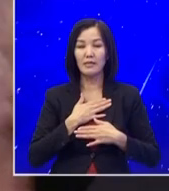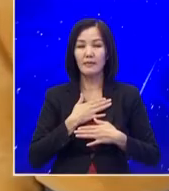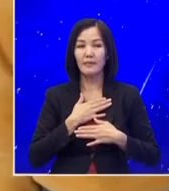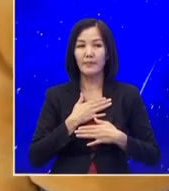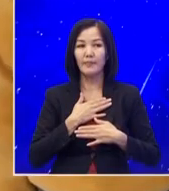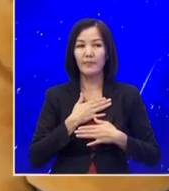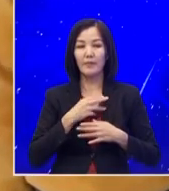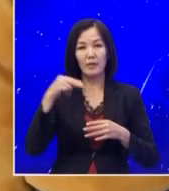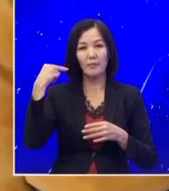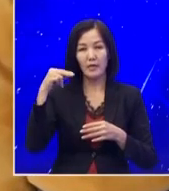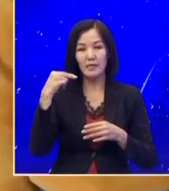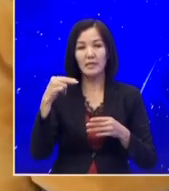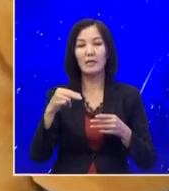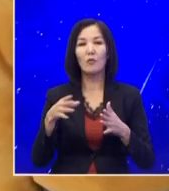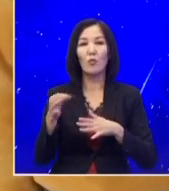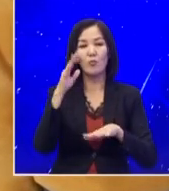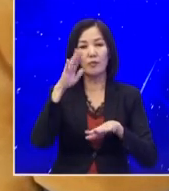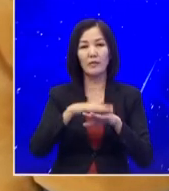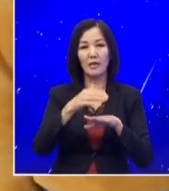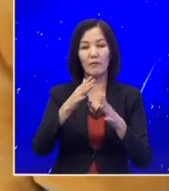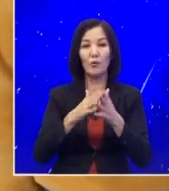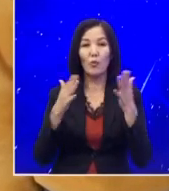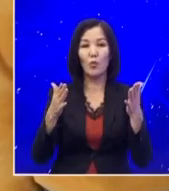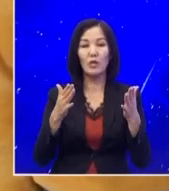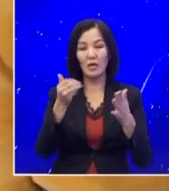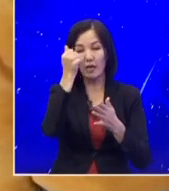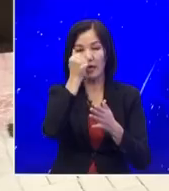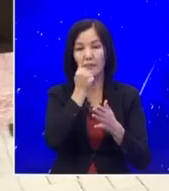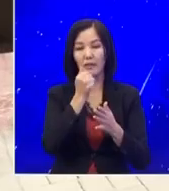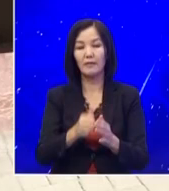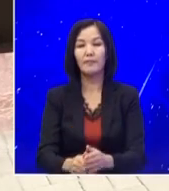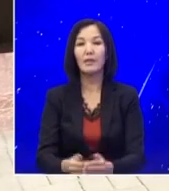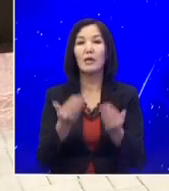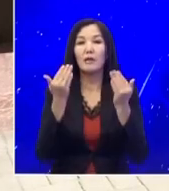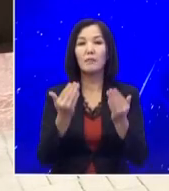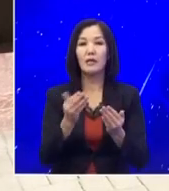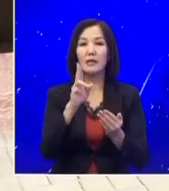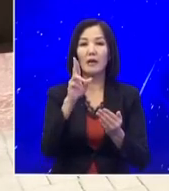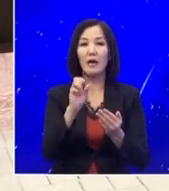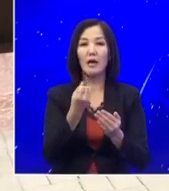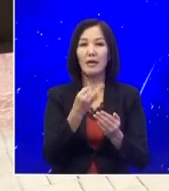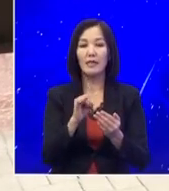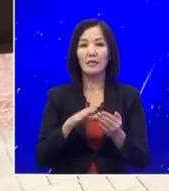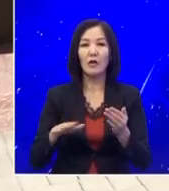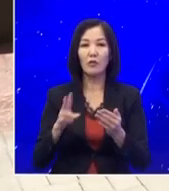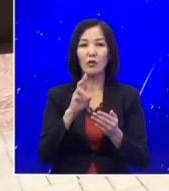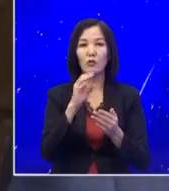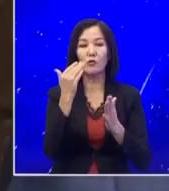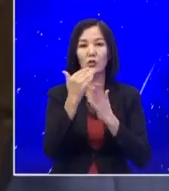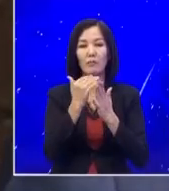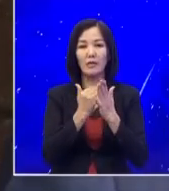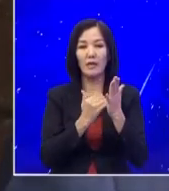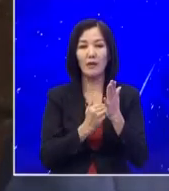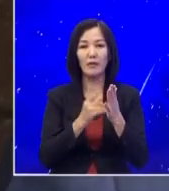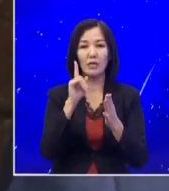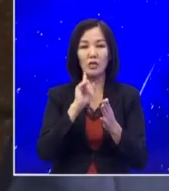дейміз. Президентімізге, облыс әкімімізге өте көп рахмет айтамыз. Биыл Қарасай ауданына Нұрлы жер бағдарламасы аясында